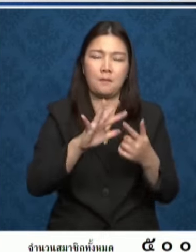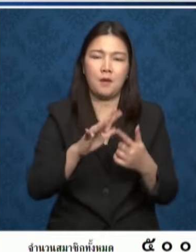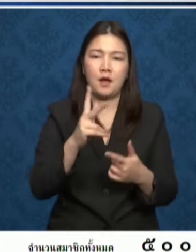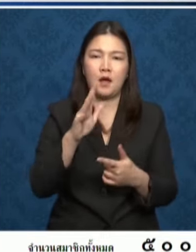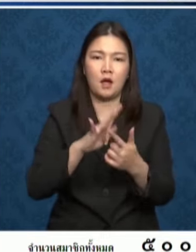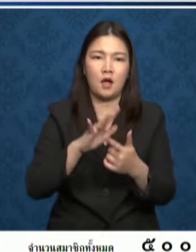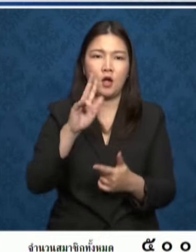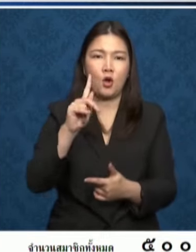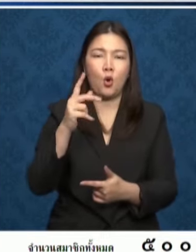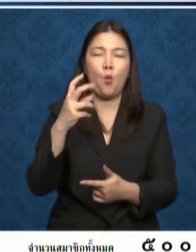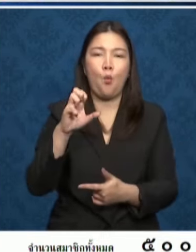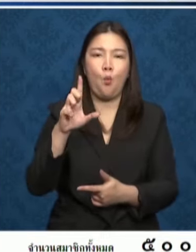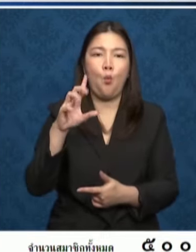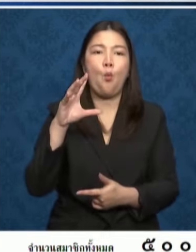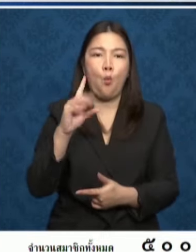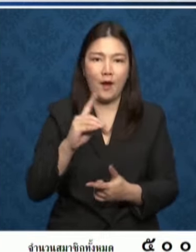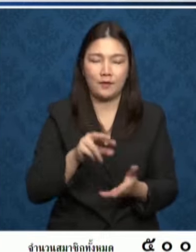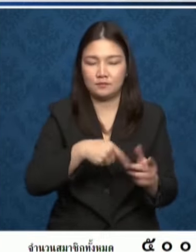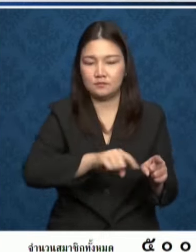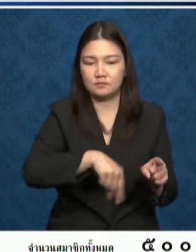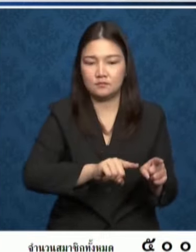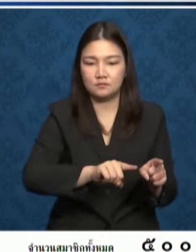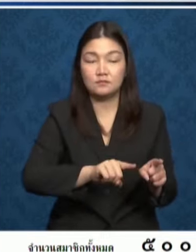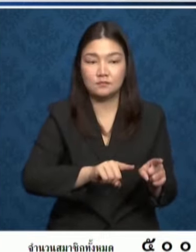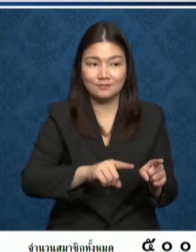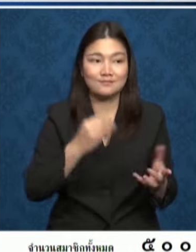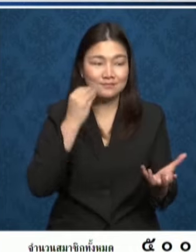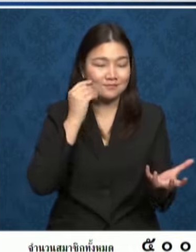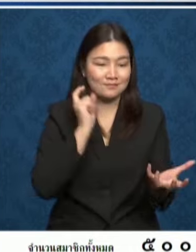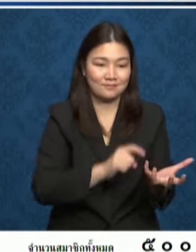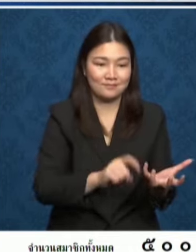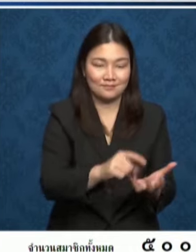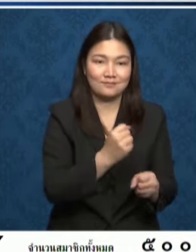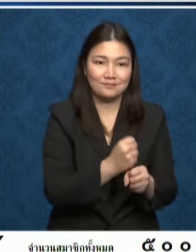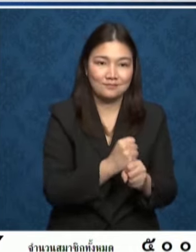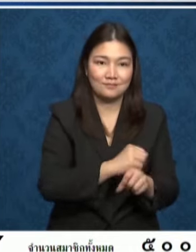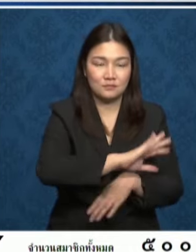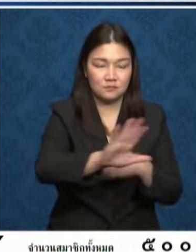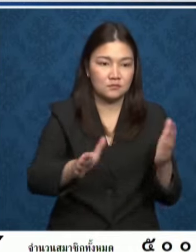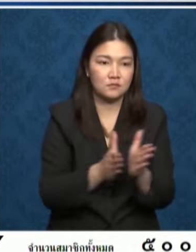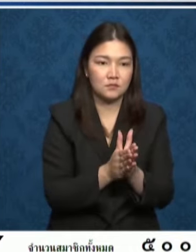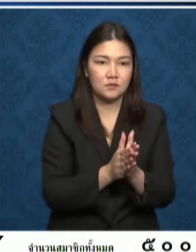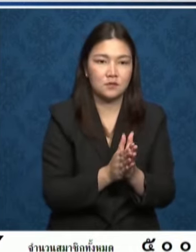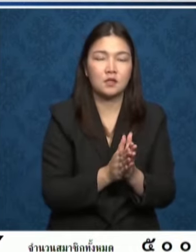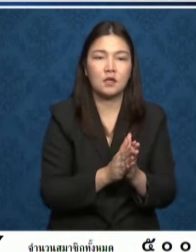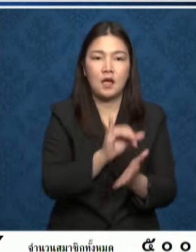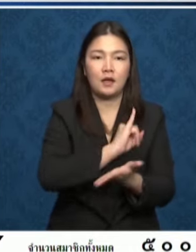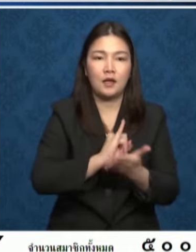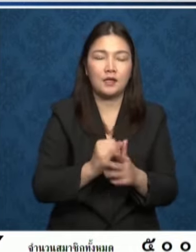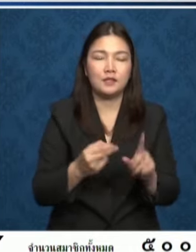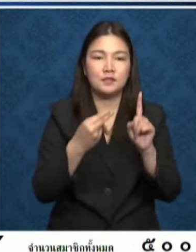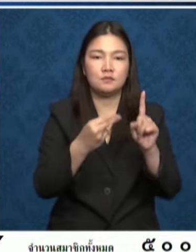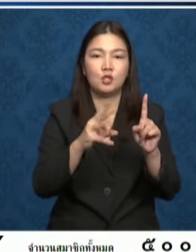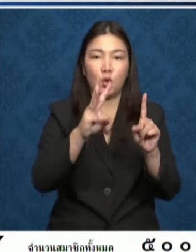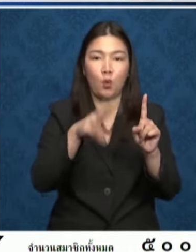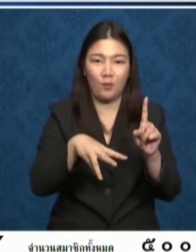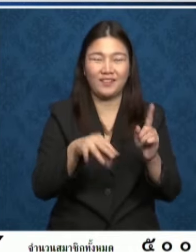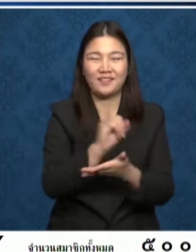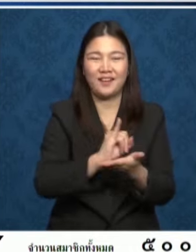ชาวบ้านนะครับได้จัดการผืนป่าของชุมชนรวมประมาณ 16,000ไร่นะครับเป็นป่าชุมชน